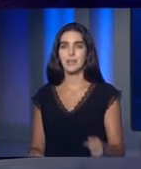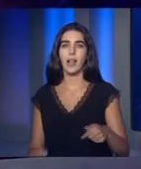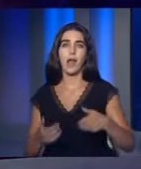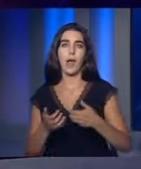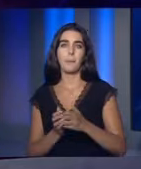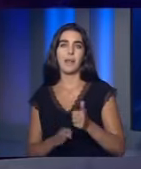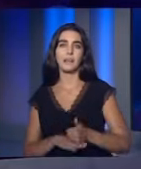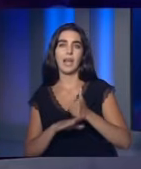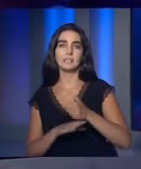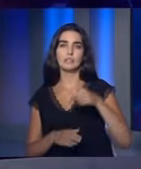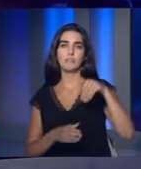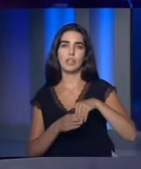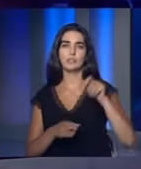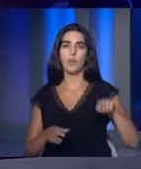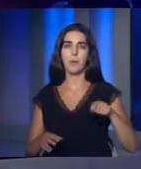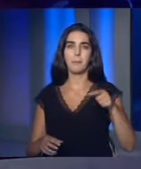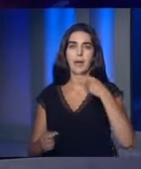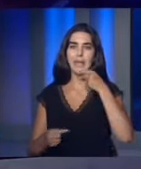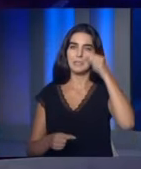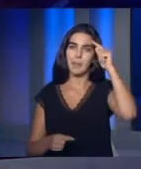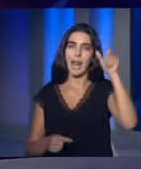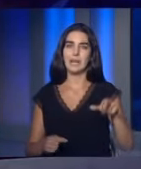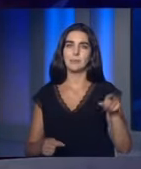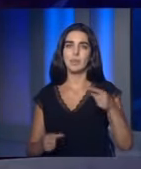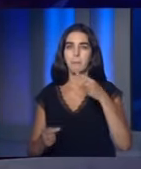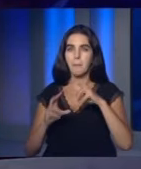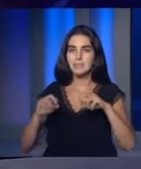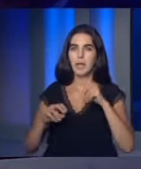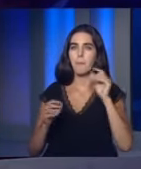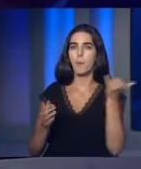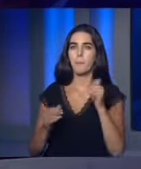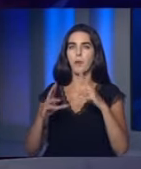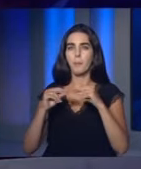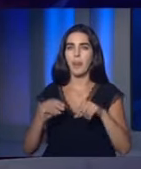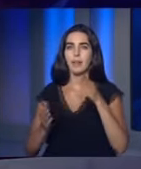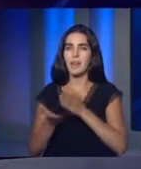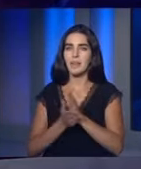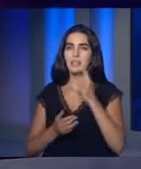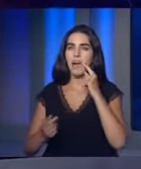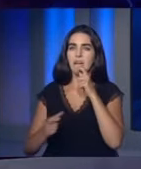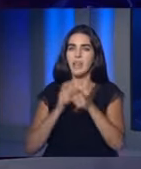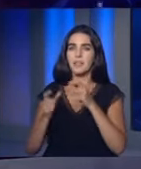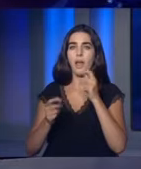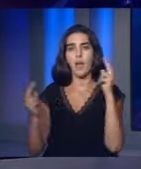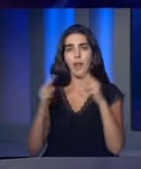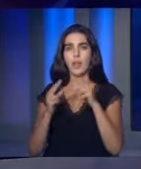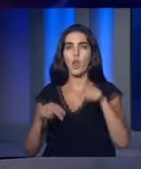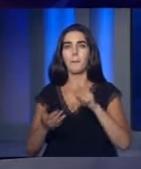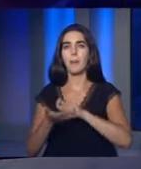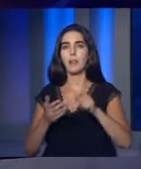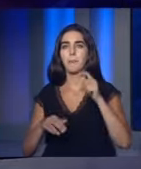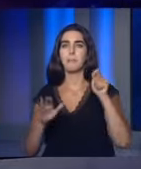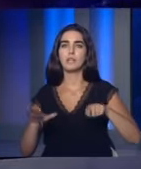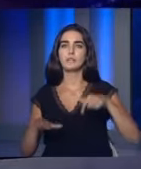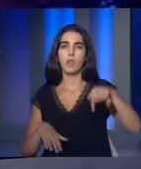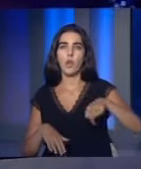حمل نائب رئيس مجلس النواب الياس بوصعب المنسقة الخاصة للأمم المتحدة في لبنان التي التقاها في مكتبه في